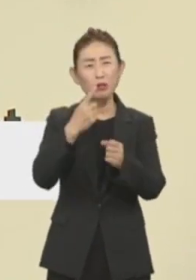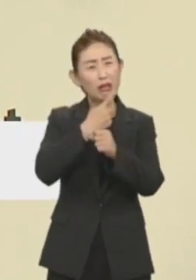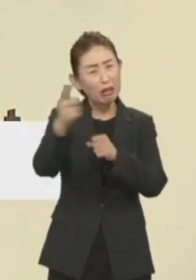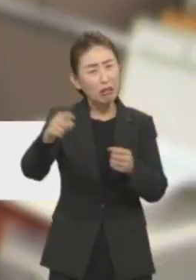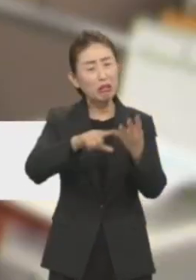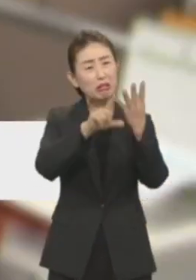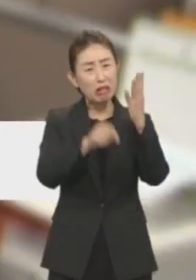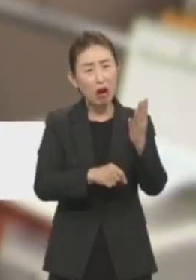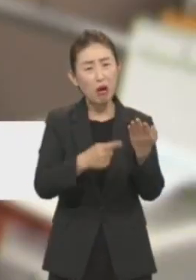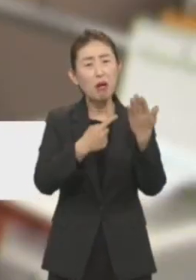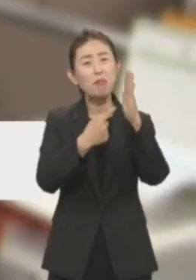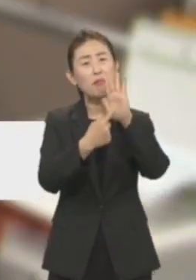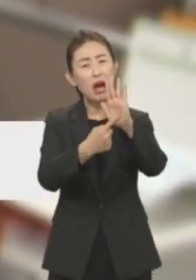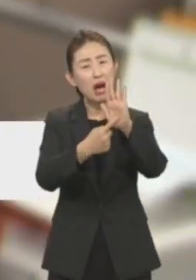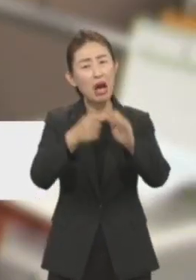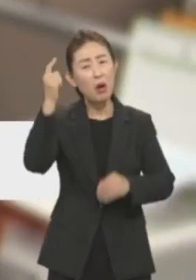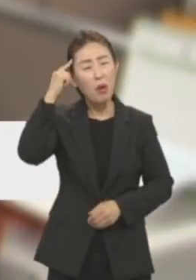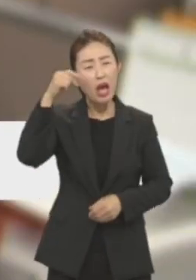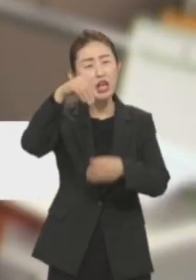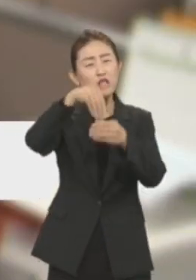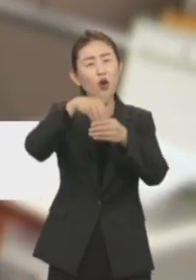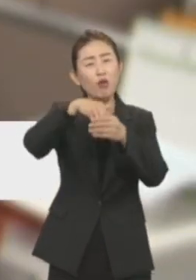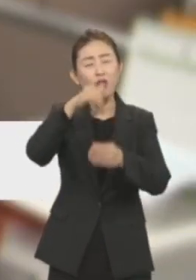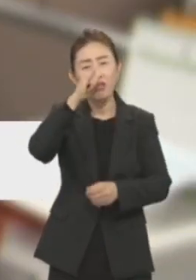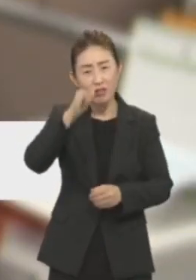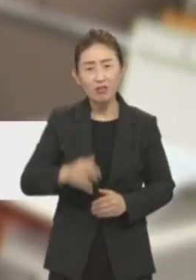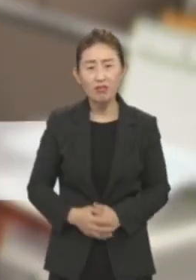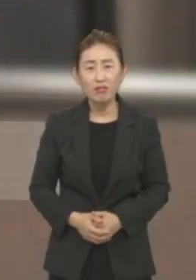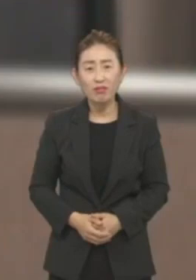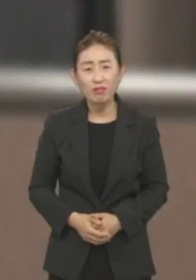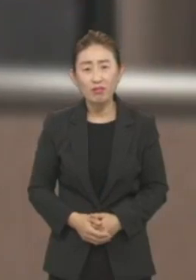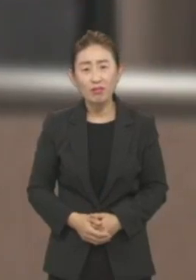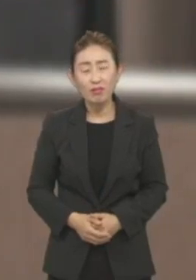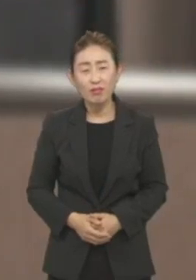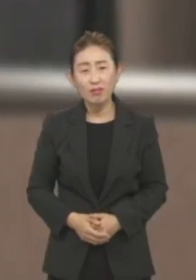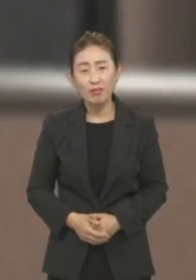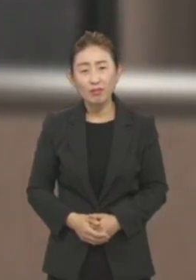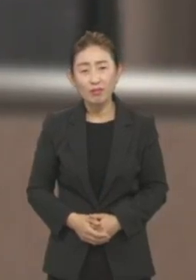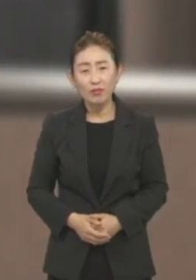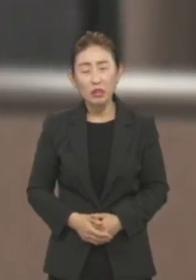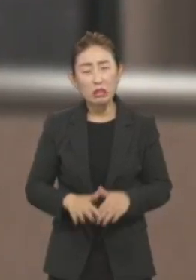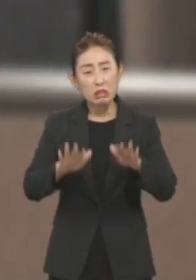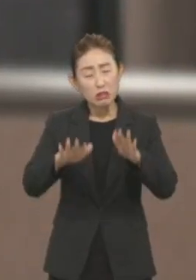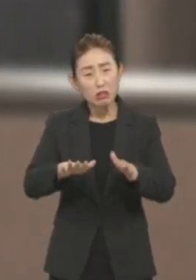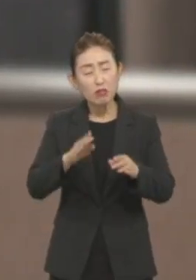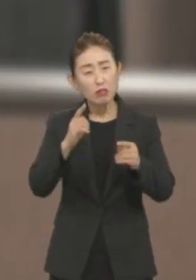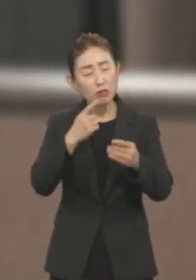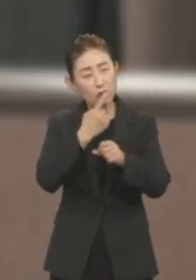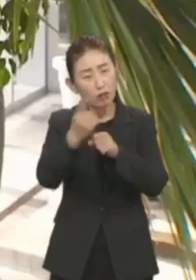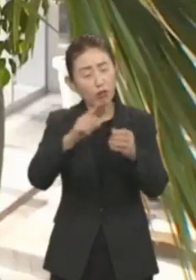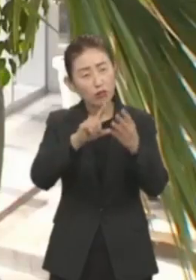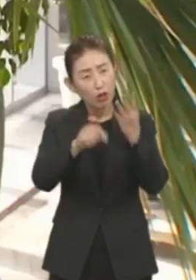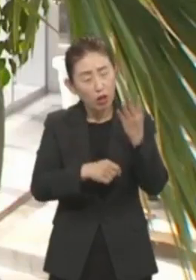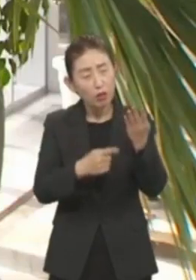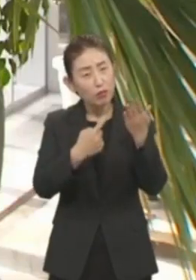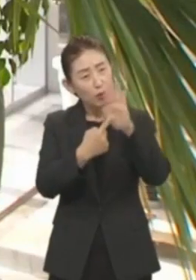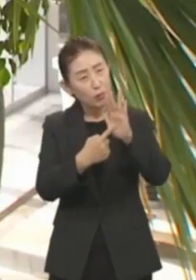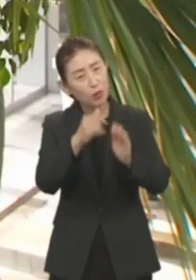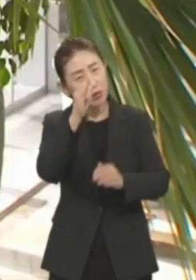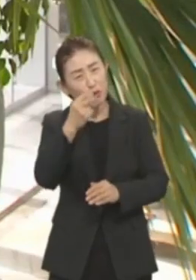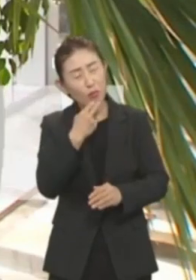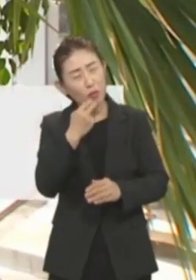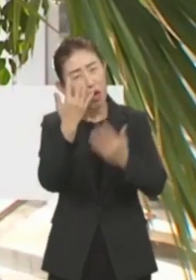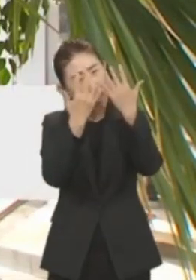이후 수도권 공공기관 추가 이전에 대해 발표하겠다는 계획인데 이마저도 불확실합니다.